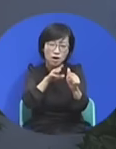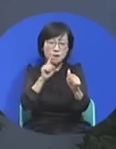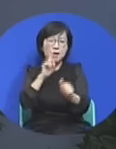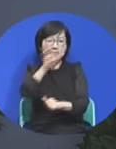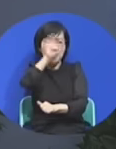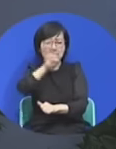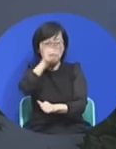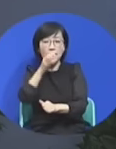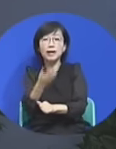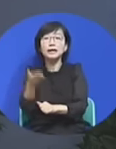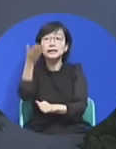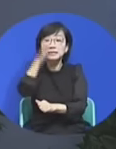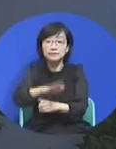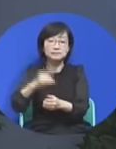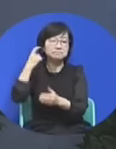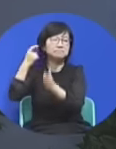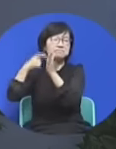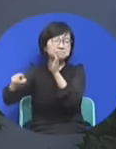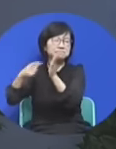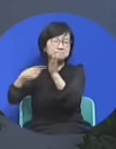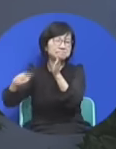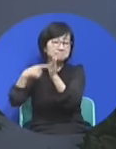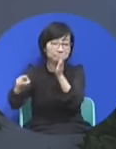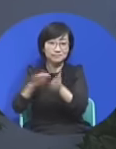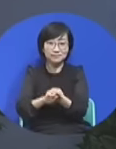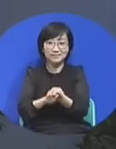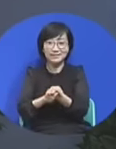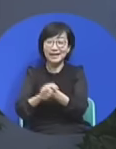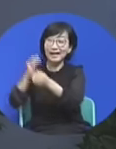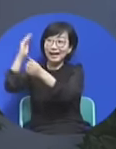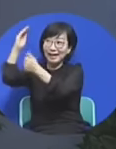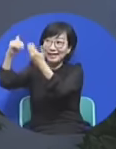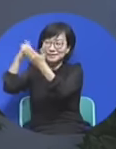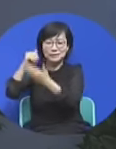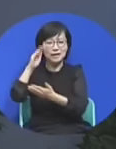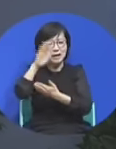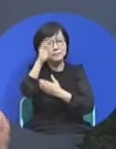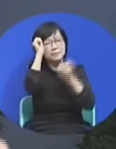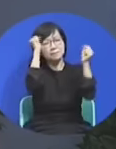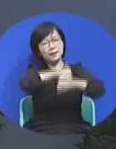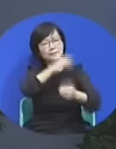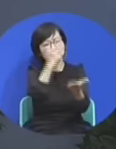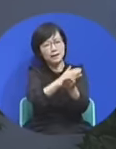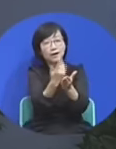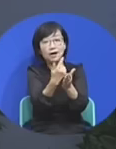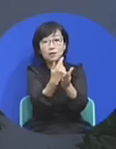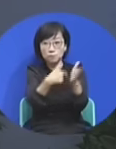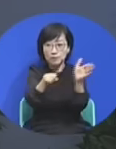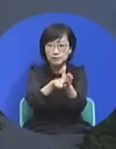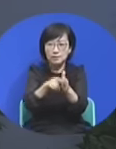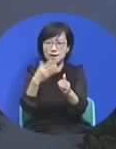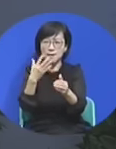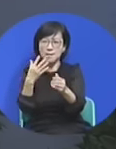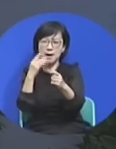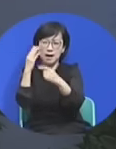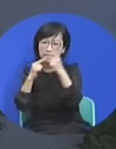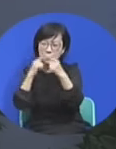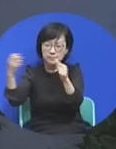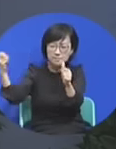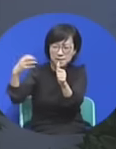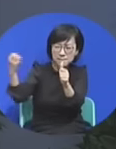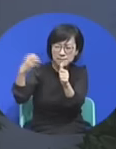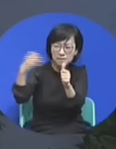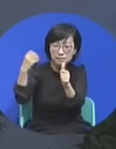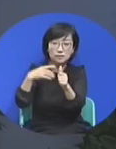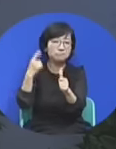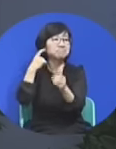but He did not listen to those 하나님은 words. 하나님은 망하지 말라고 계속 축복했습니다만은 듣지 않습니다. God continued to give blessings, words of blessings, to say, "Don't be destroyed," and yet they did